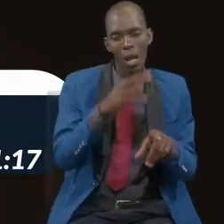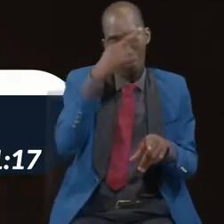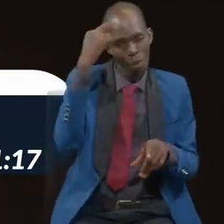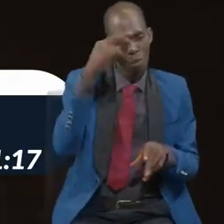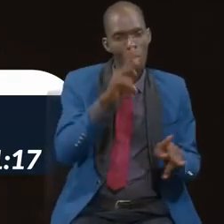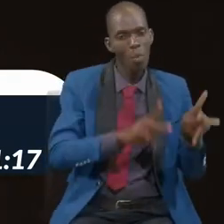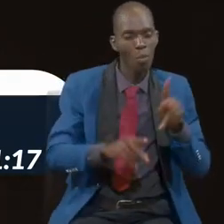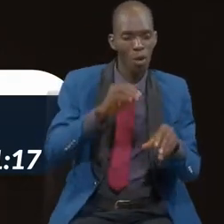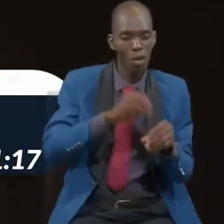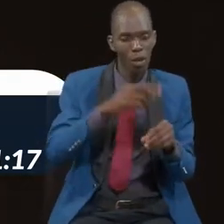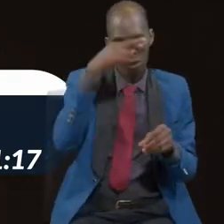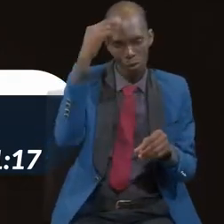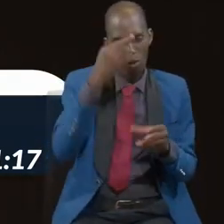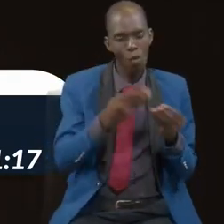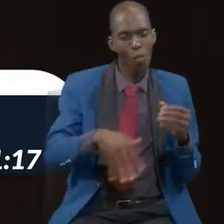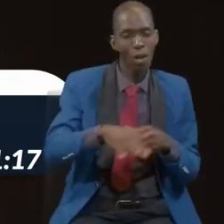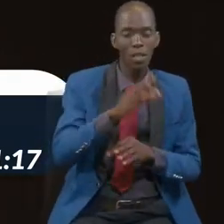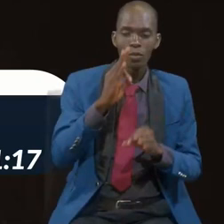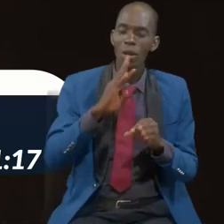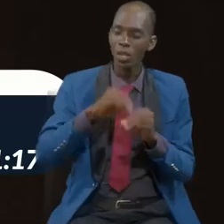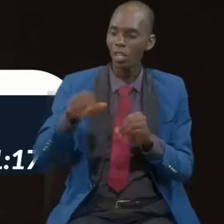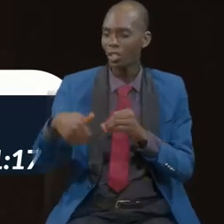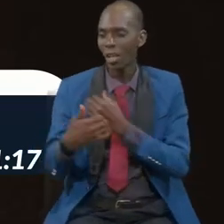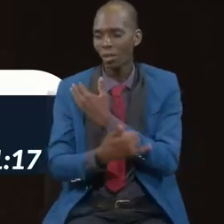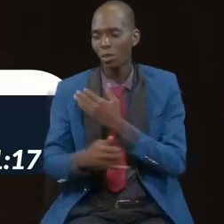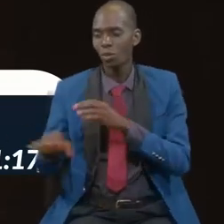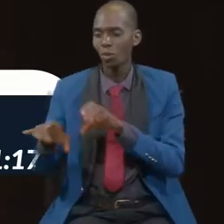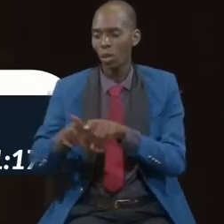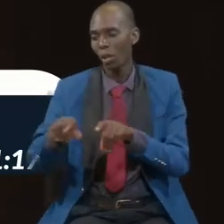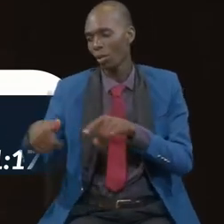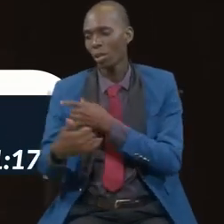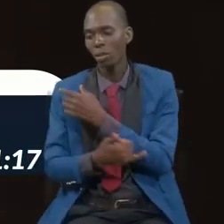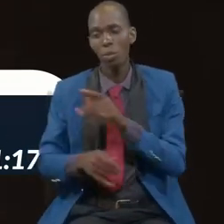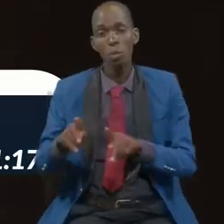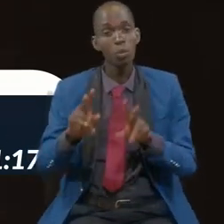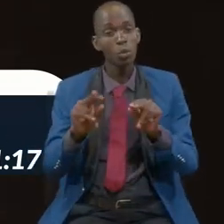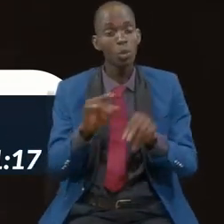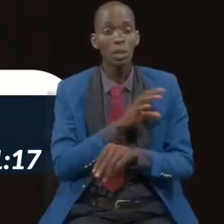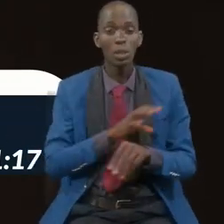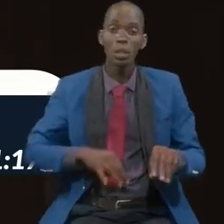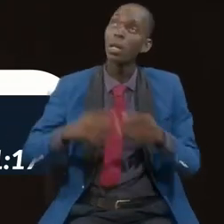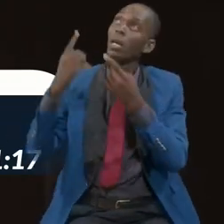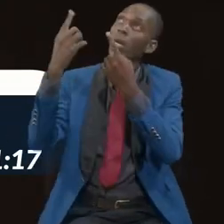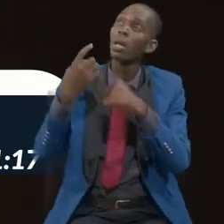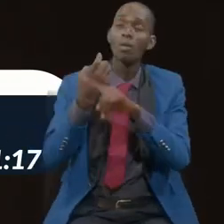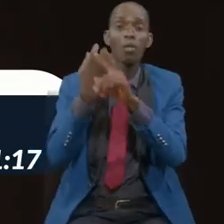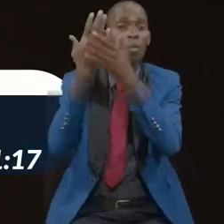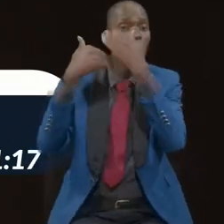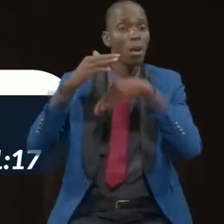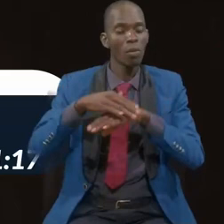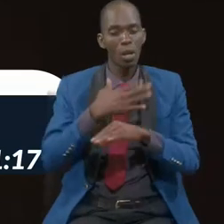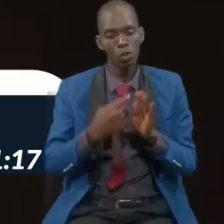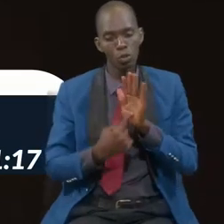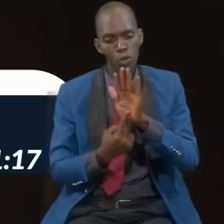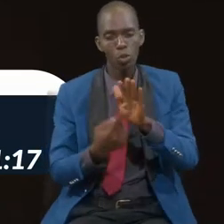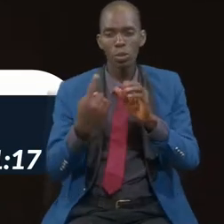les Romains, et lorsque tu as un autre lieu à Babylone, fait comme les Babyloniens. Non, il est venu du ciel. Il a